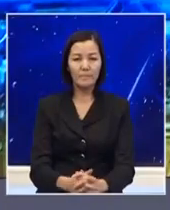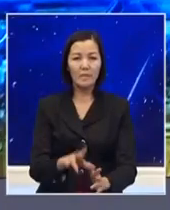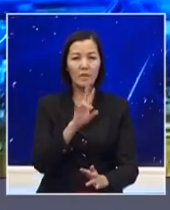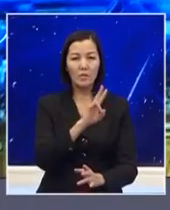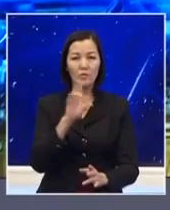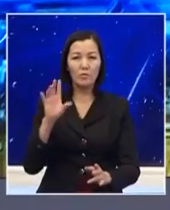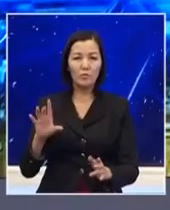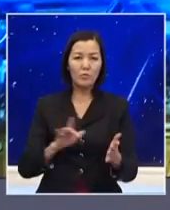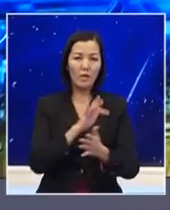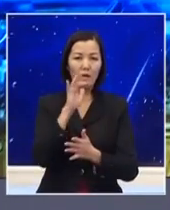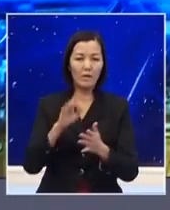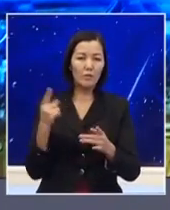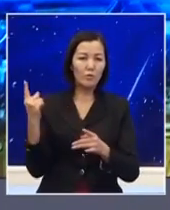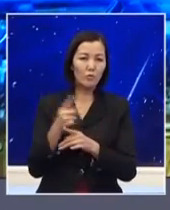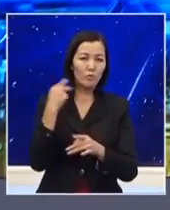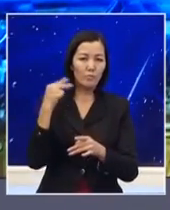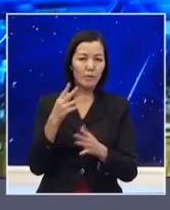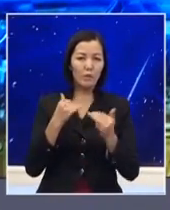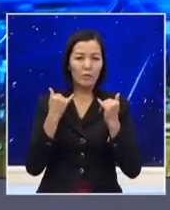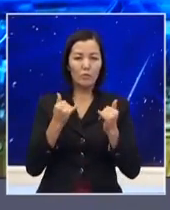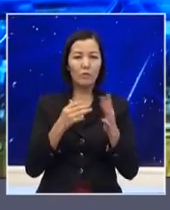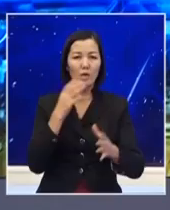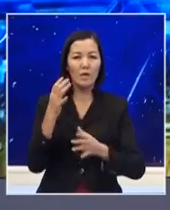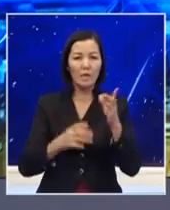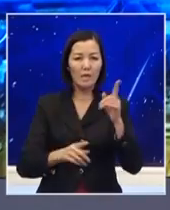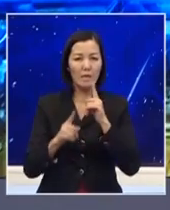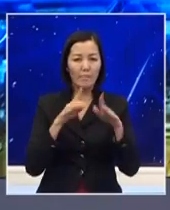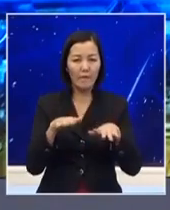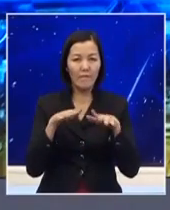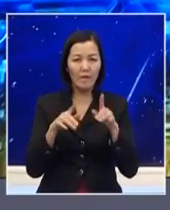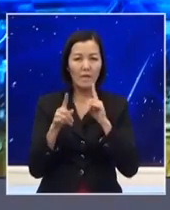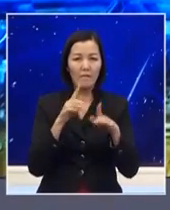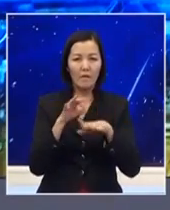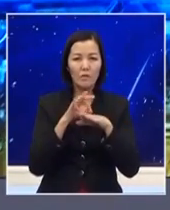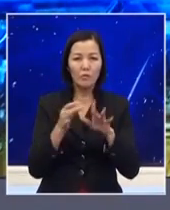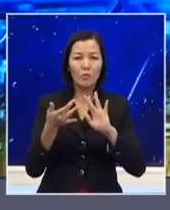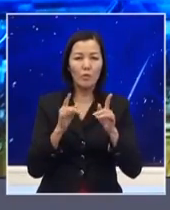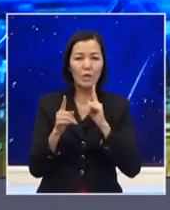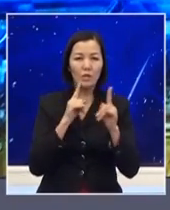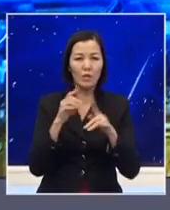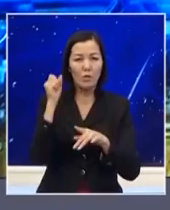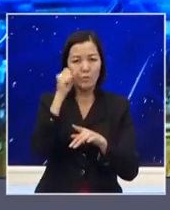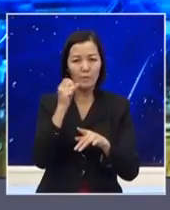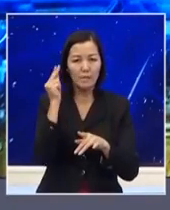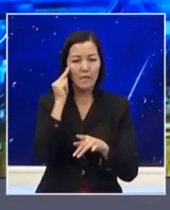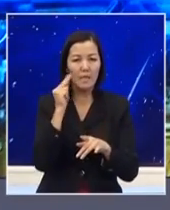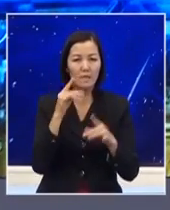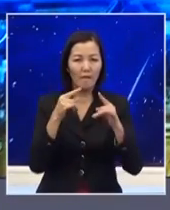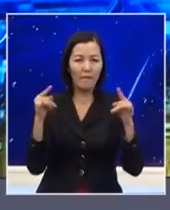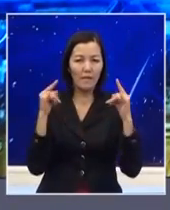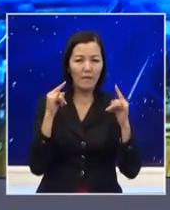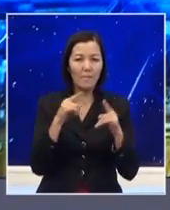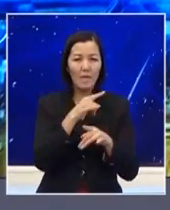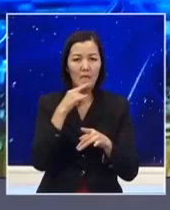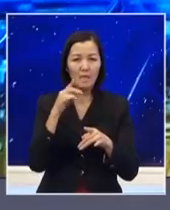Елордада тұңғыш президент күніне орай халықаралық парламенттік конференция өтті. Онлайн өткен жиынға Өзбекстан, Қытай, Вьетнам, Ресей